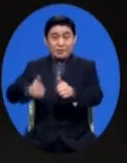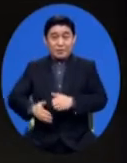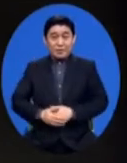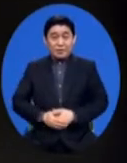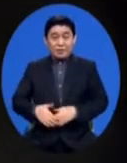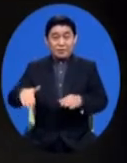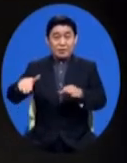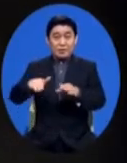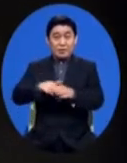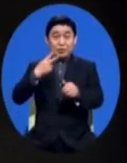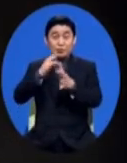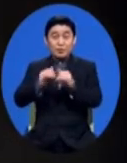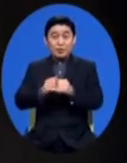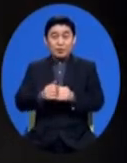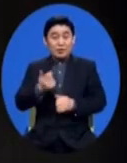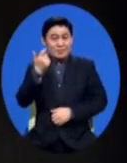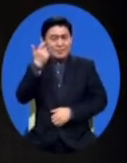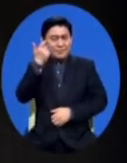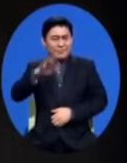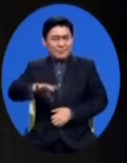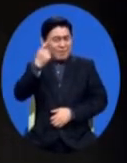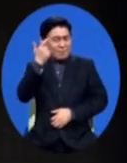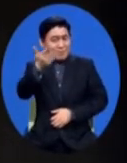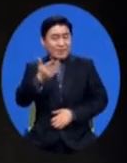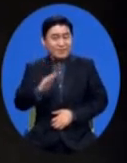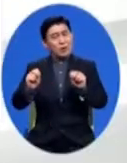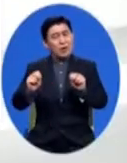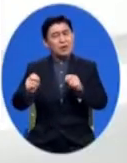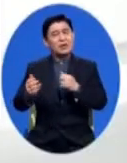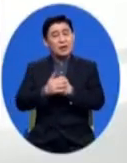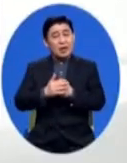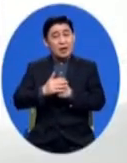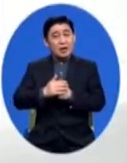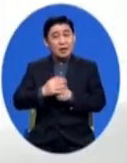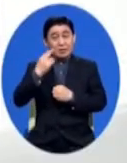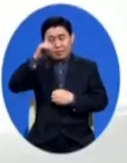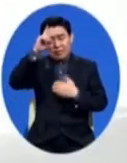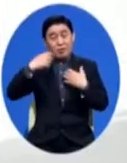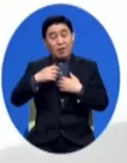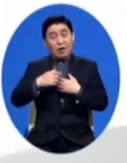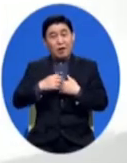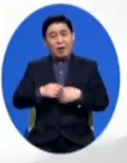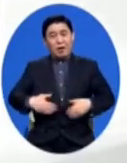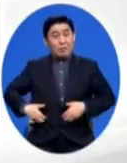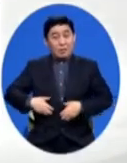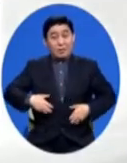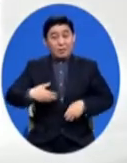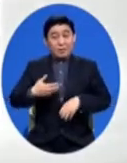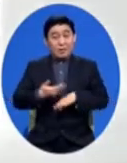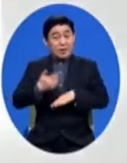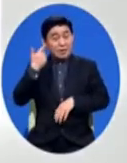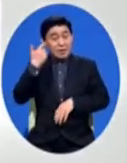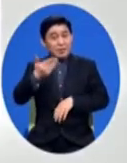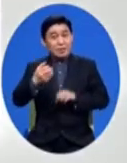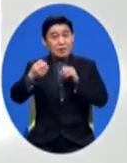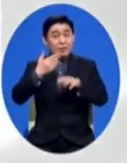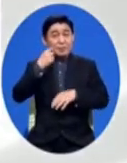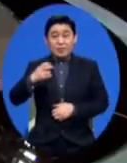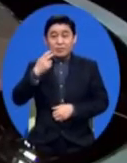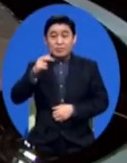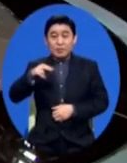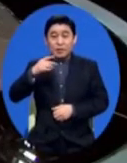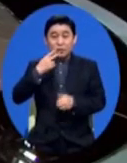문재인 후보님, 단독 직접적으로 좀 물어보겠습니다. 예. 저한테 그걸 물으시면 제가 좀 다른 분 질문에 답을 할 수가